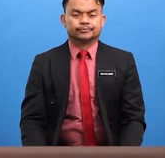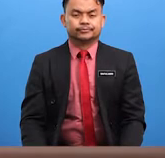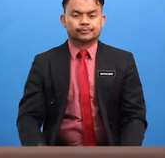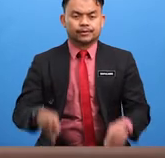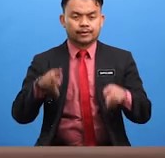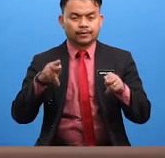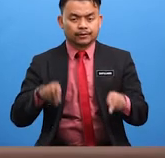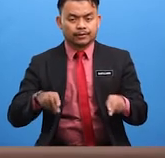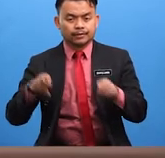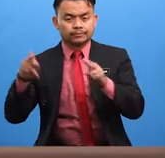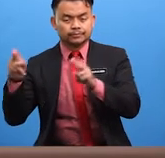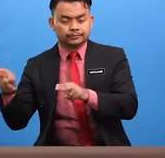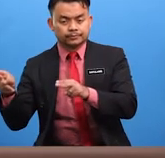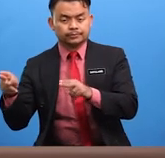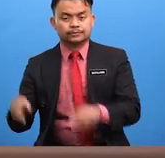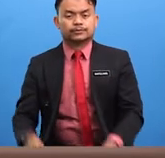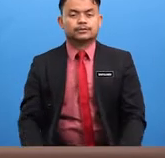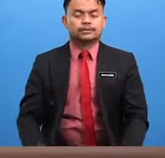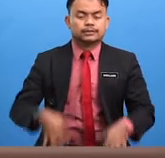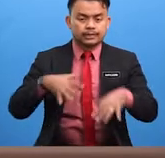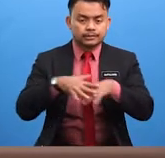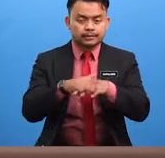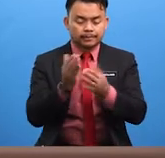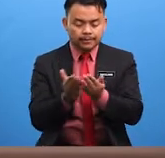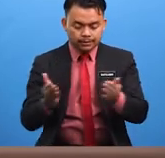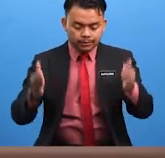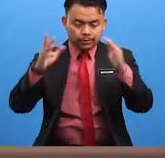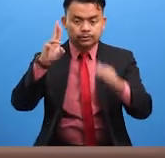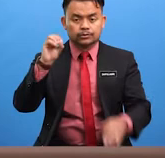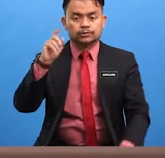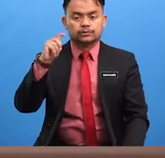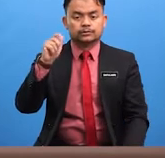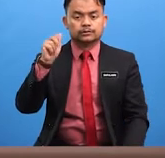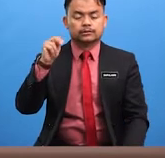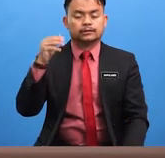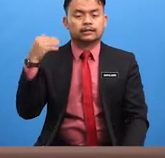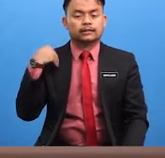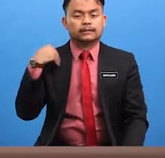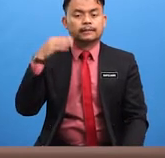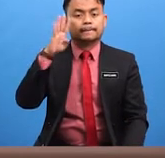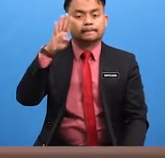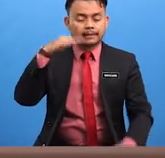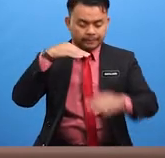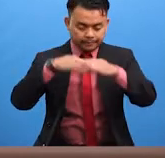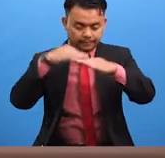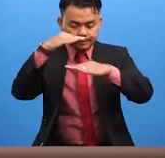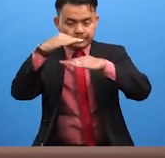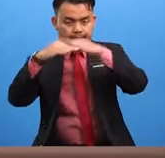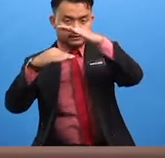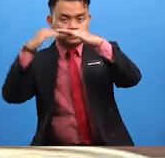Proses menganyam bakul rotan ada 4 peringkat yang mesti dilakukan, iaitu tapak bakul,